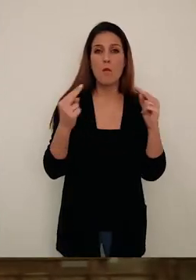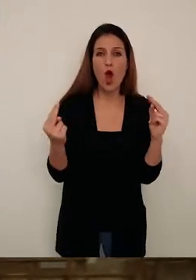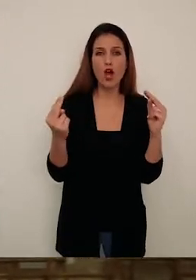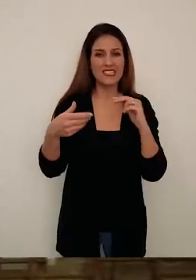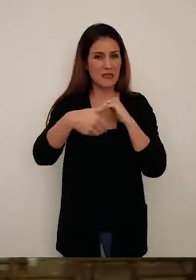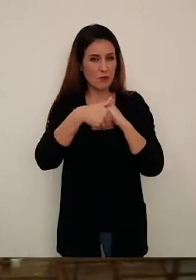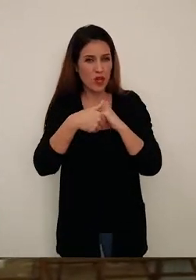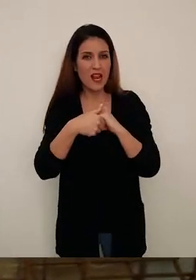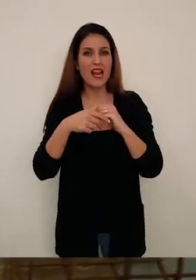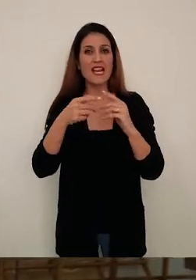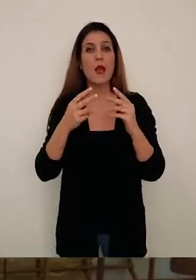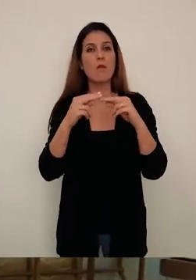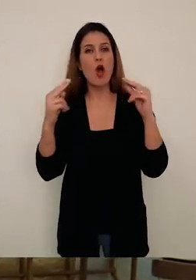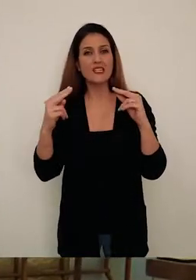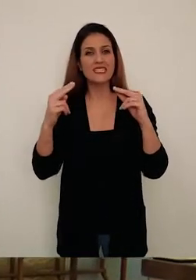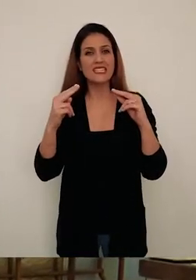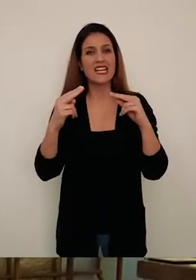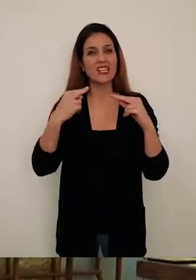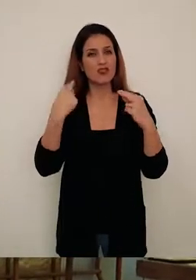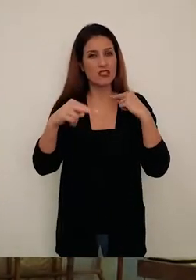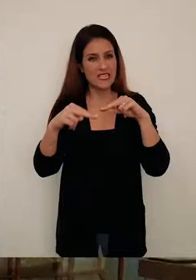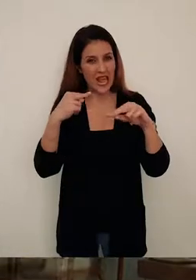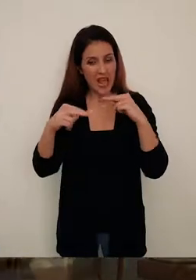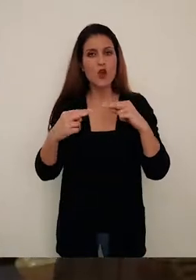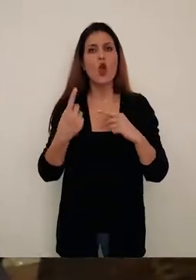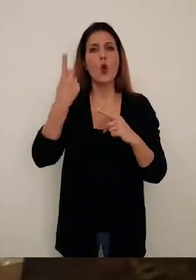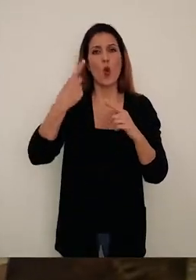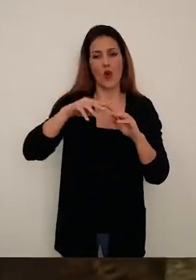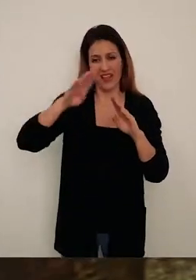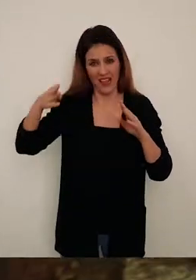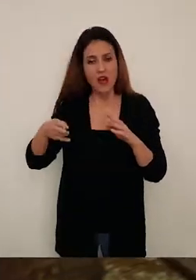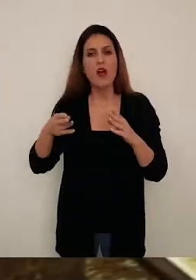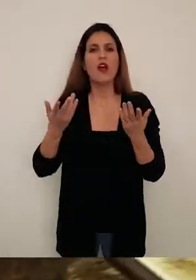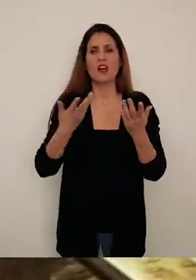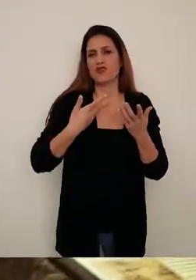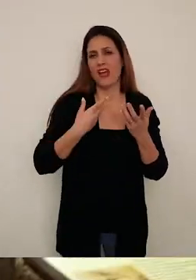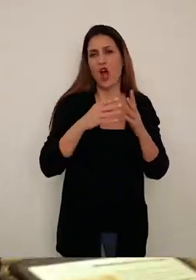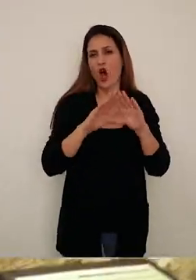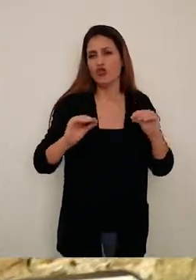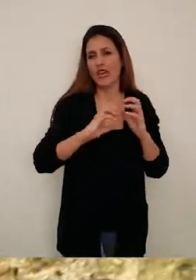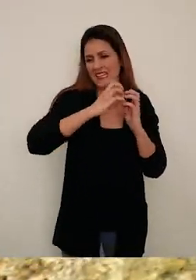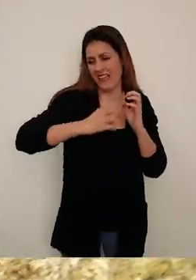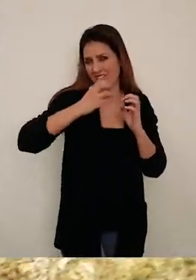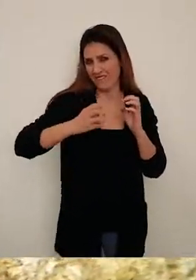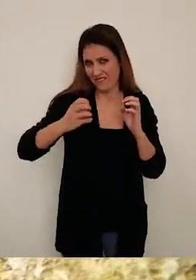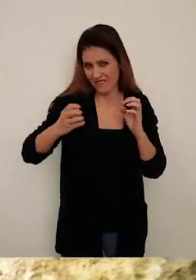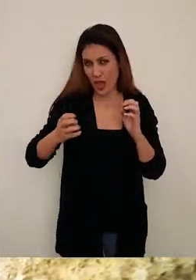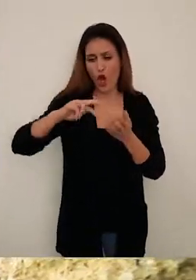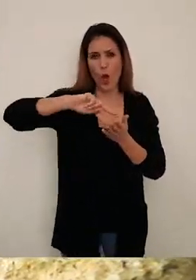Igroscopi, ponti temporanei, girevoli, fluttuanti su barche e ad unica campata, poi ancora